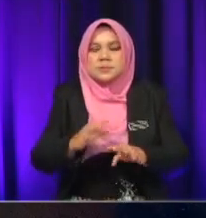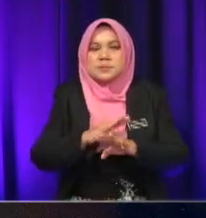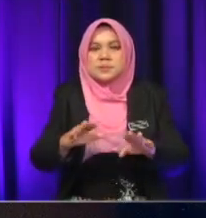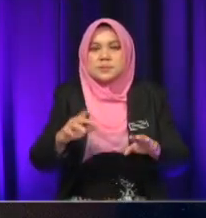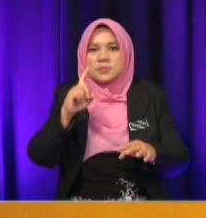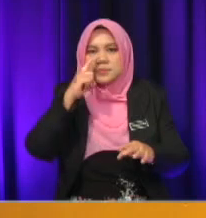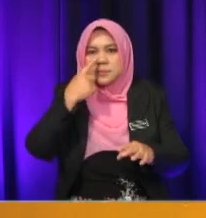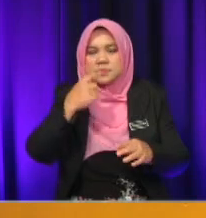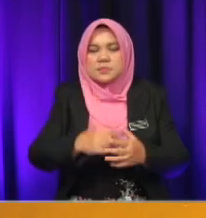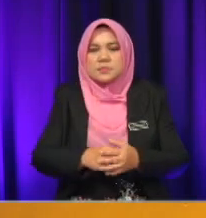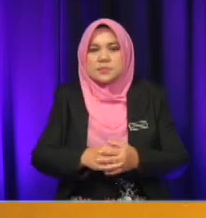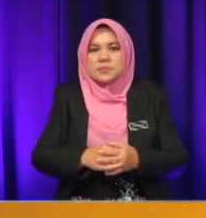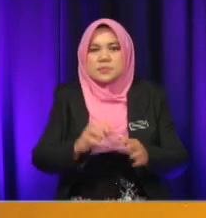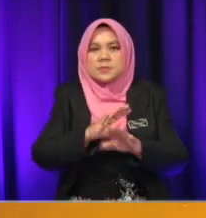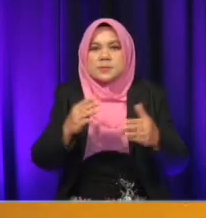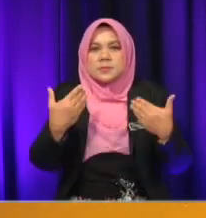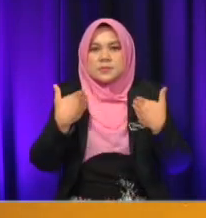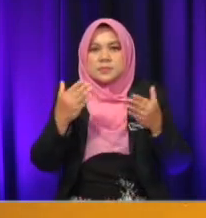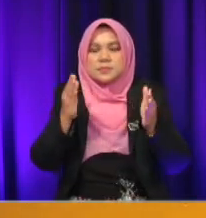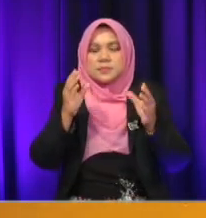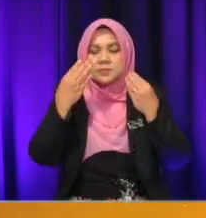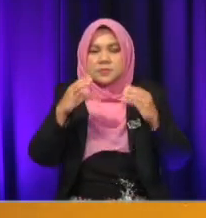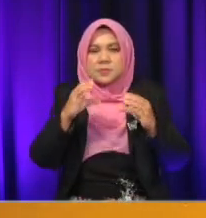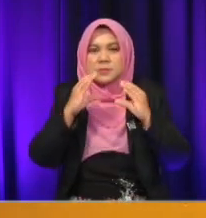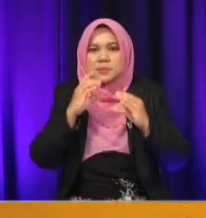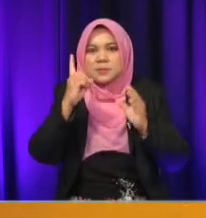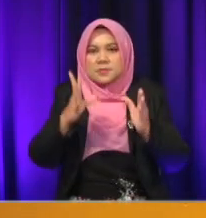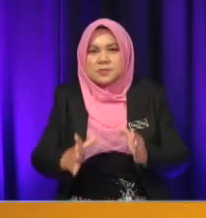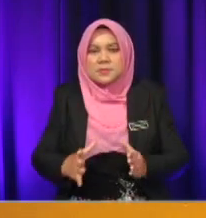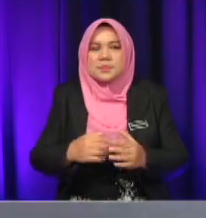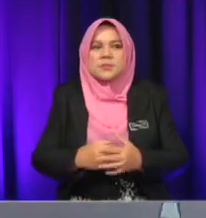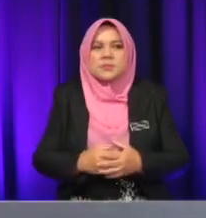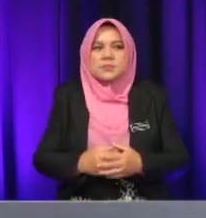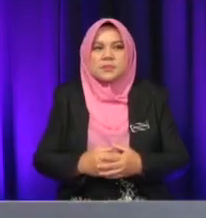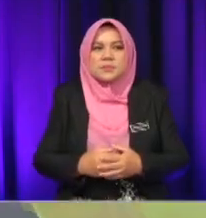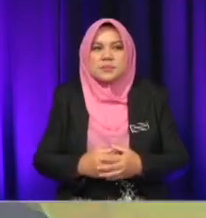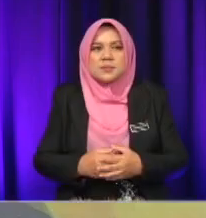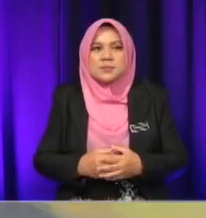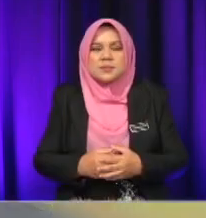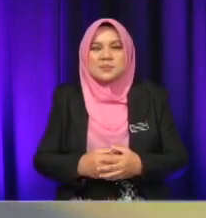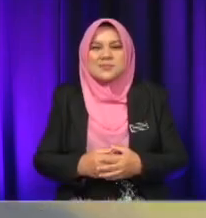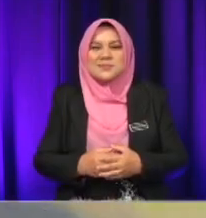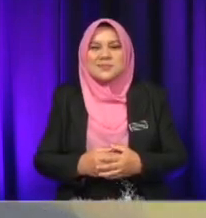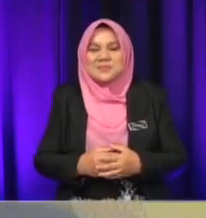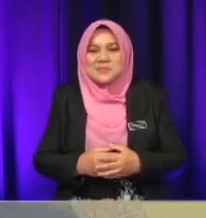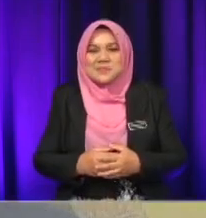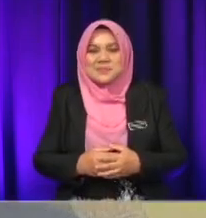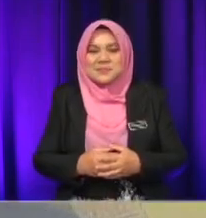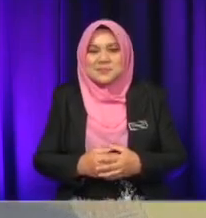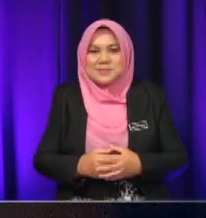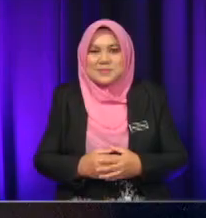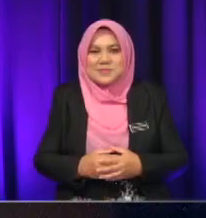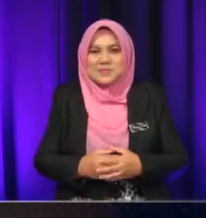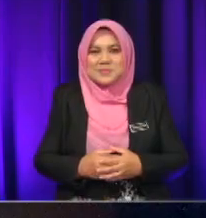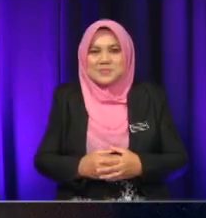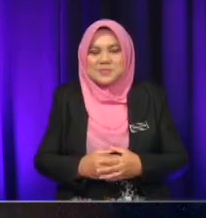katanya macam cikgu ni cakap sorang-sorang, murid ni semua tak nak dengar. Itu kepada murid-murid cikgu Azrina ya. Murid-murid saya baik